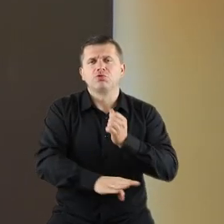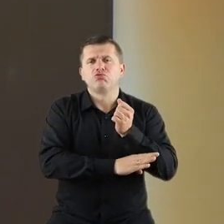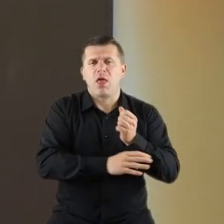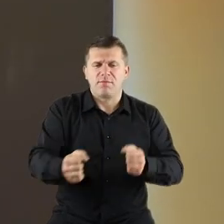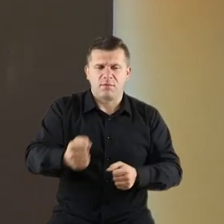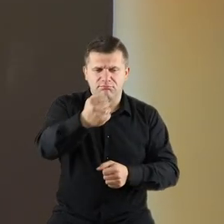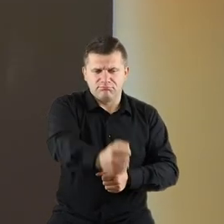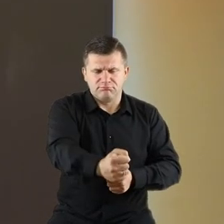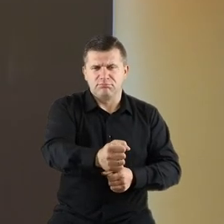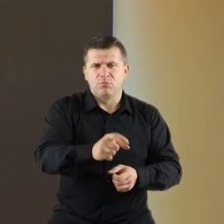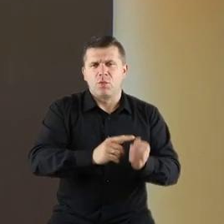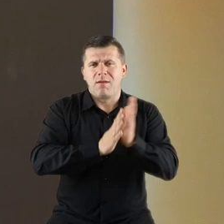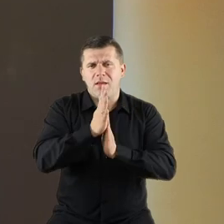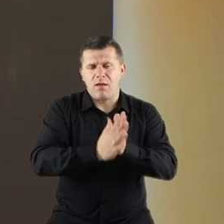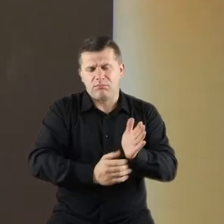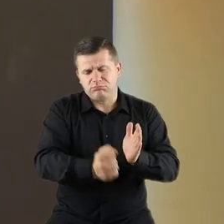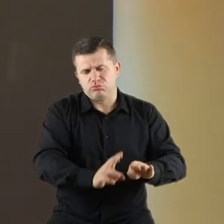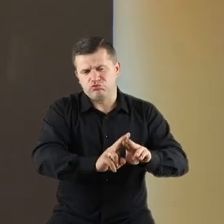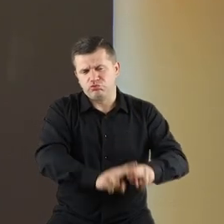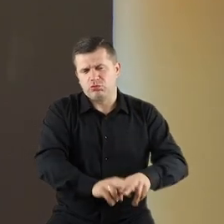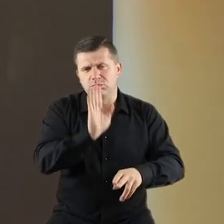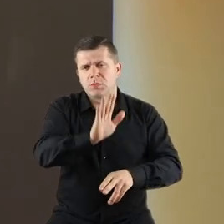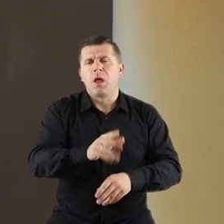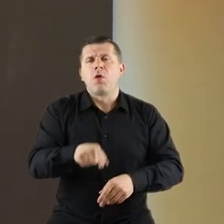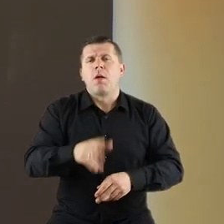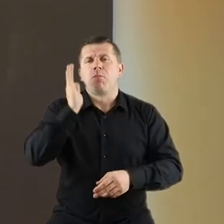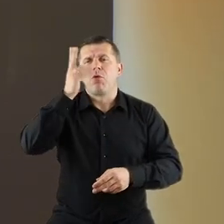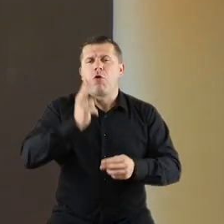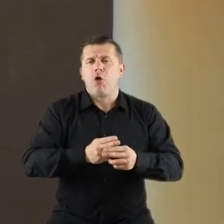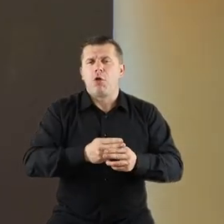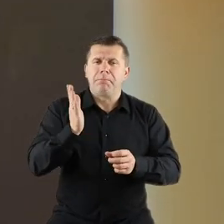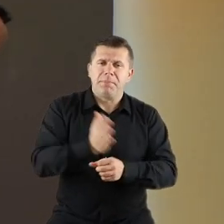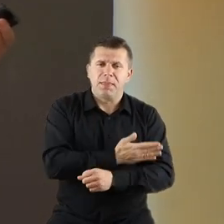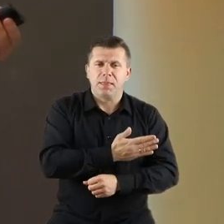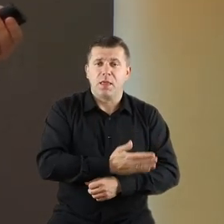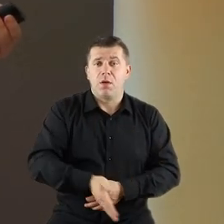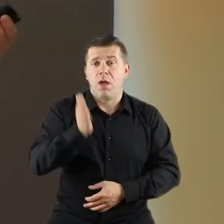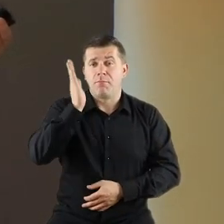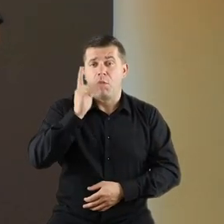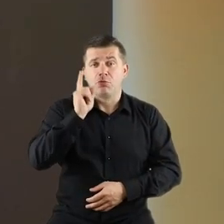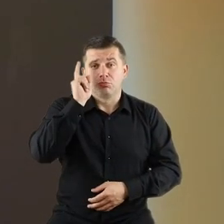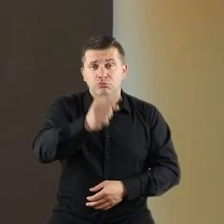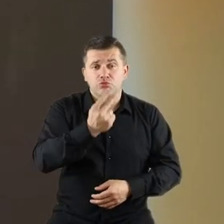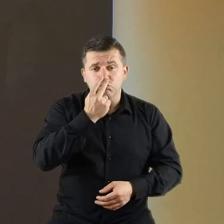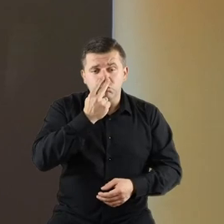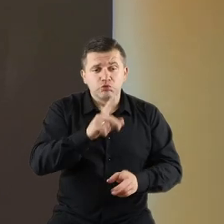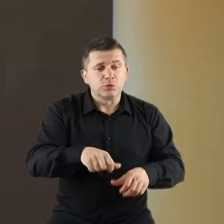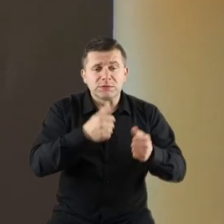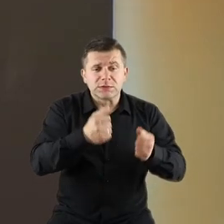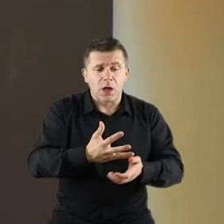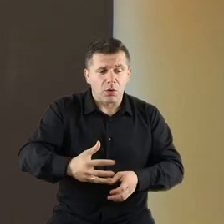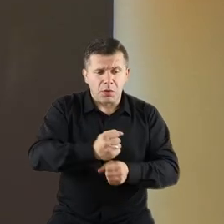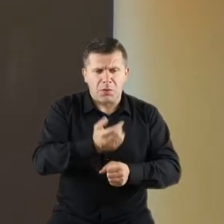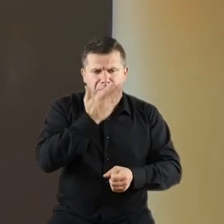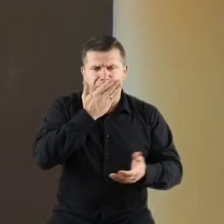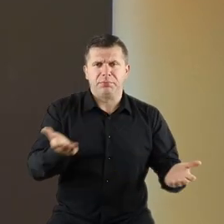dane do lasu tam się zostawiały i później choroba miała a później jak tam ktoś poszedł bliżej zobaczyć co się z tym stało Nie było śladu